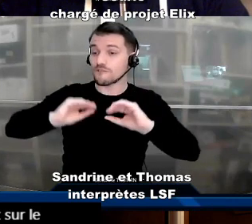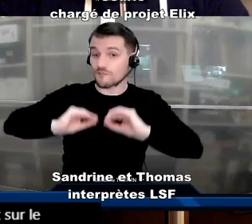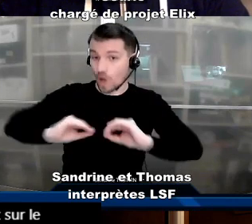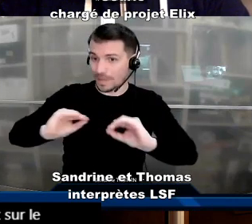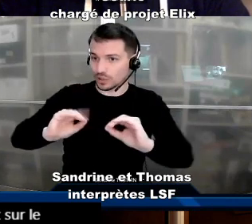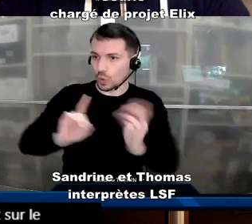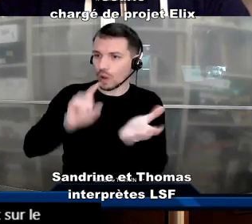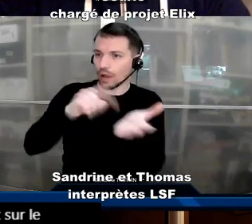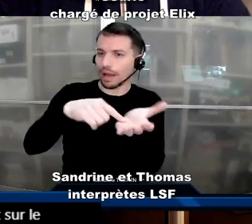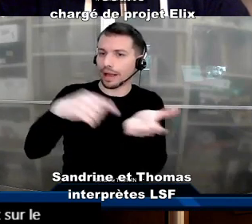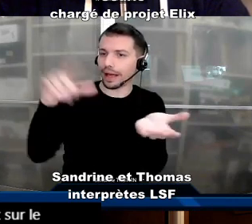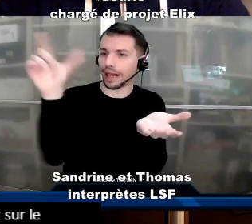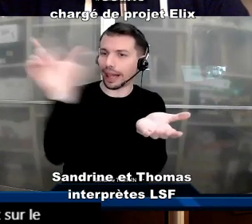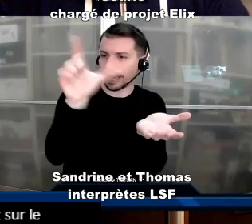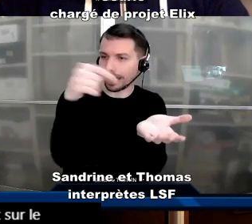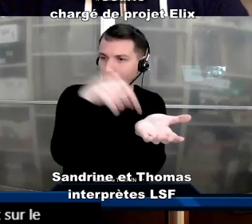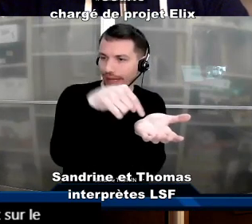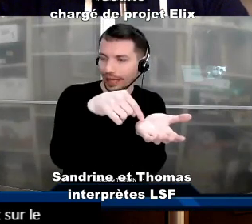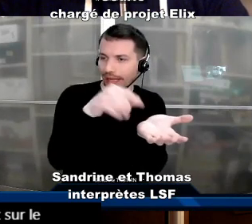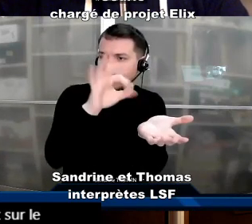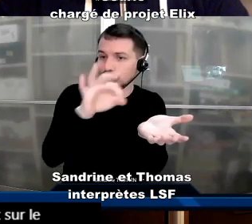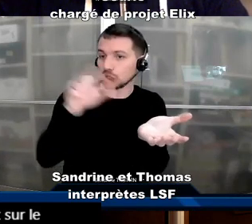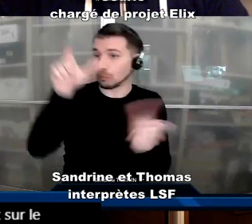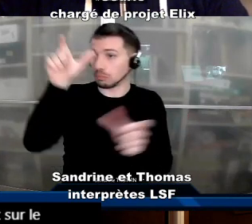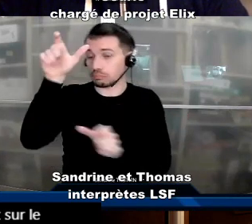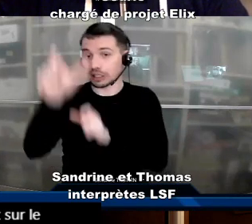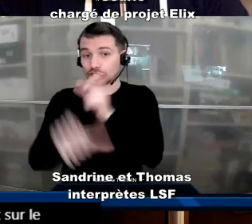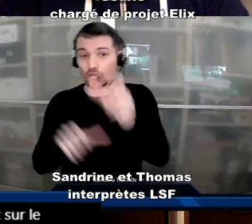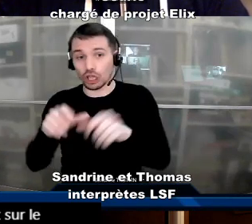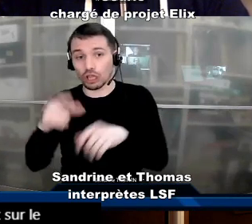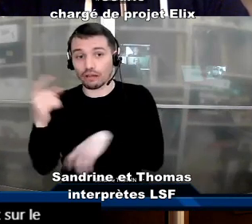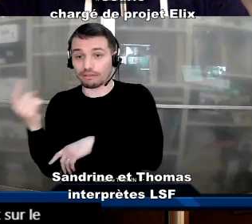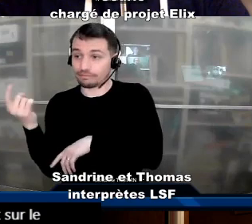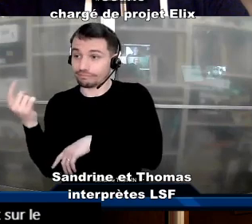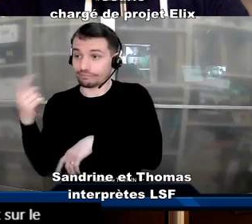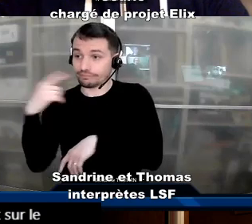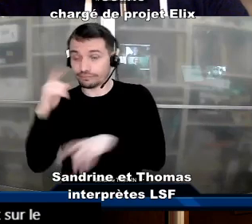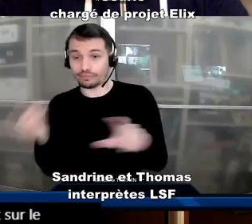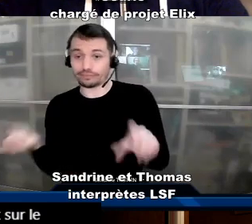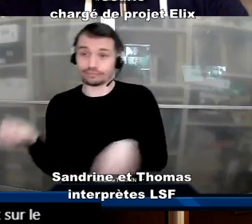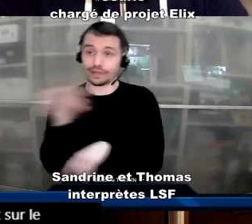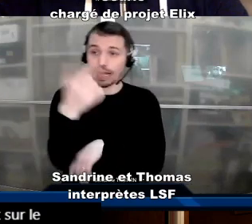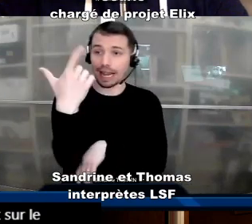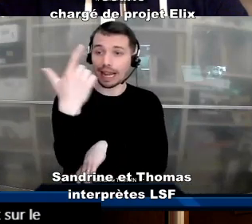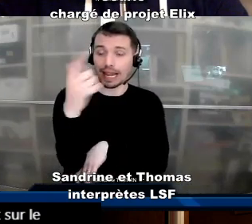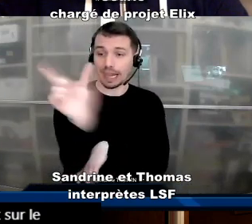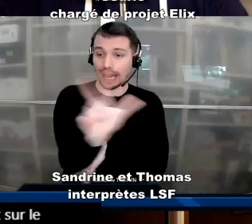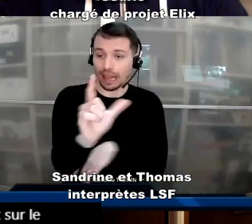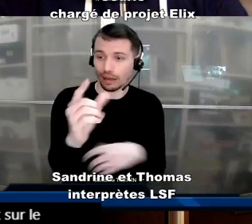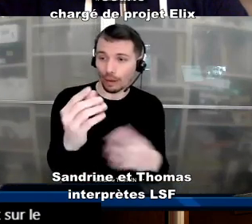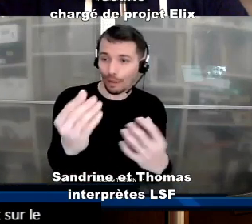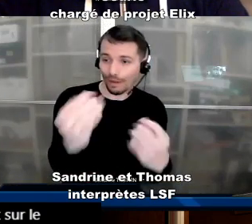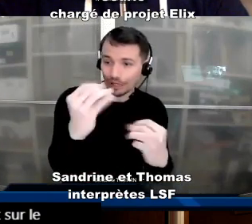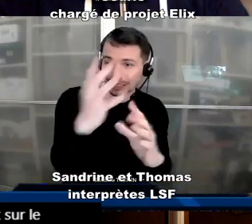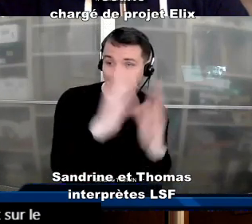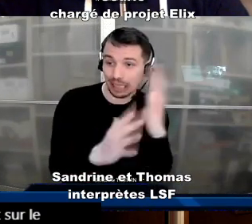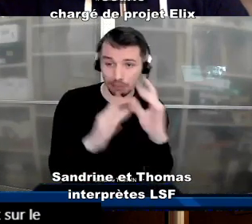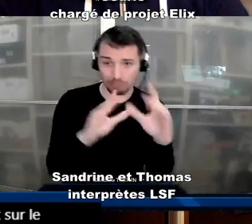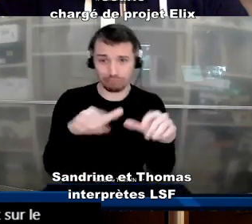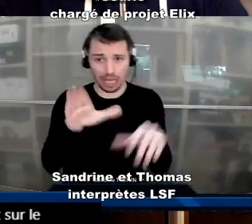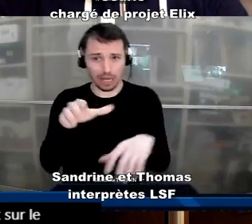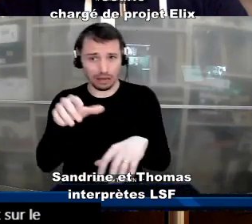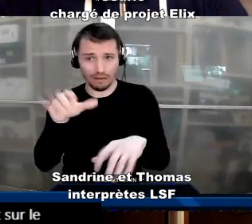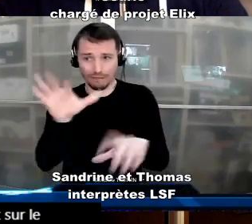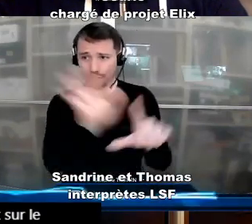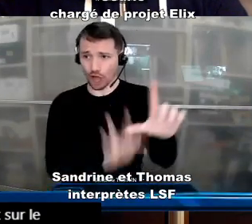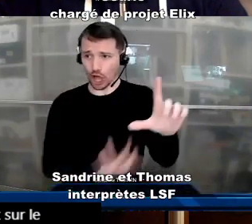à Lille. Donc, il y a des gens qui se déplacent à Lille pour suivre nos formations. Après, il faut savoir que dans toute la France, il y a